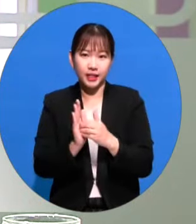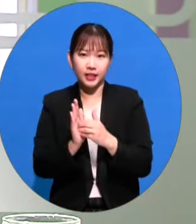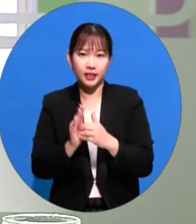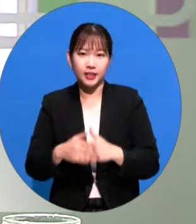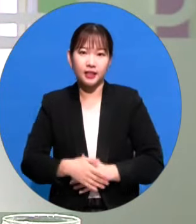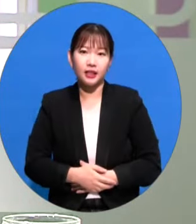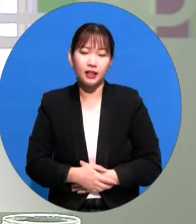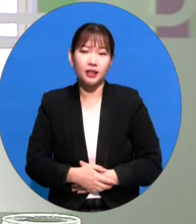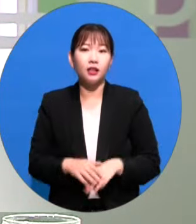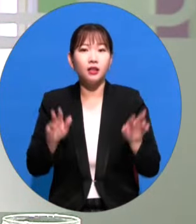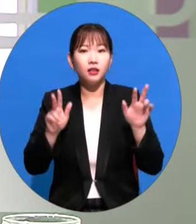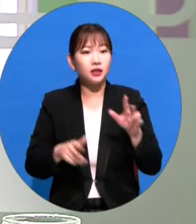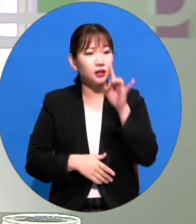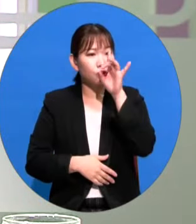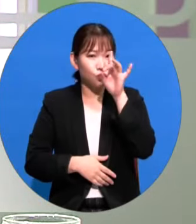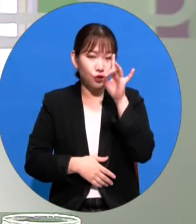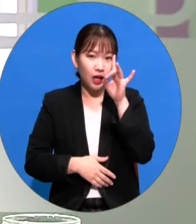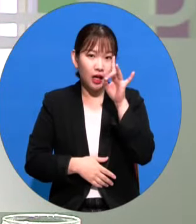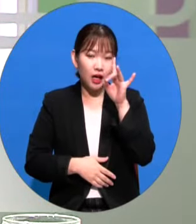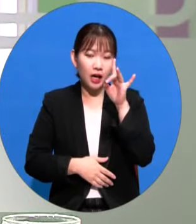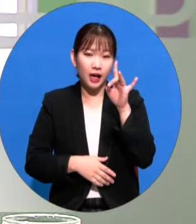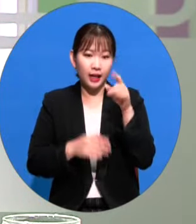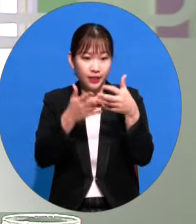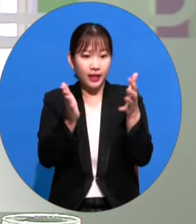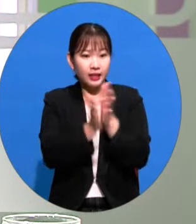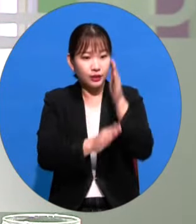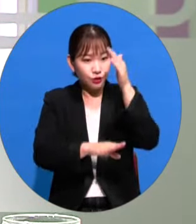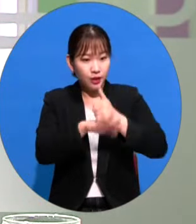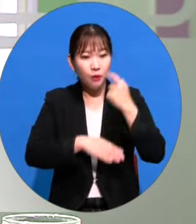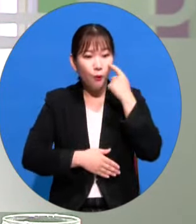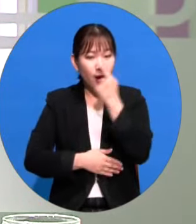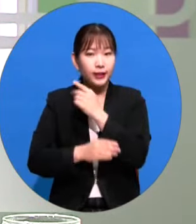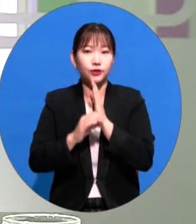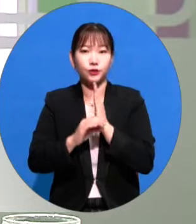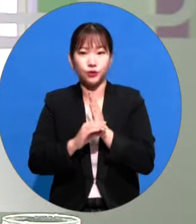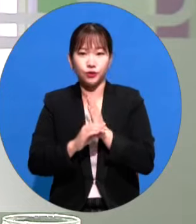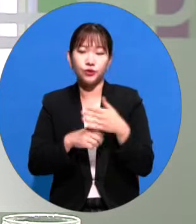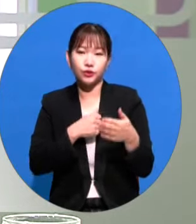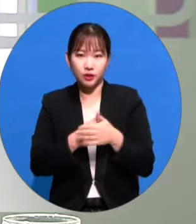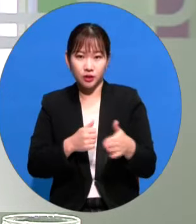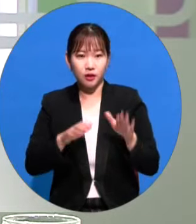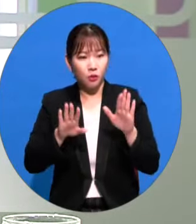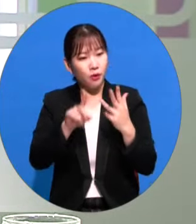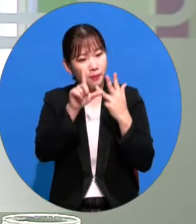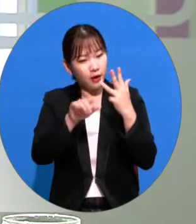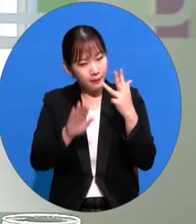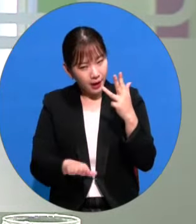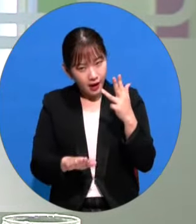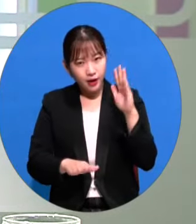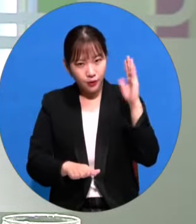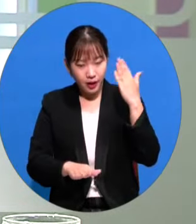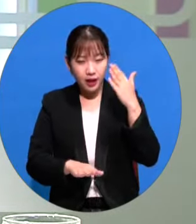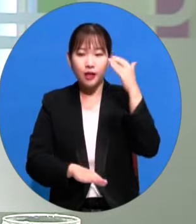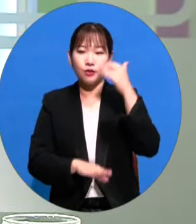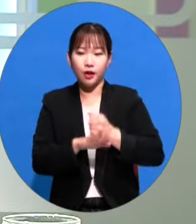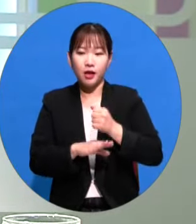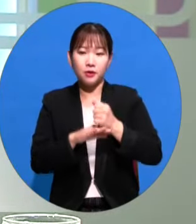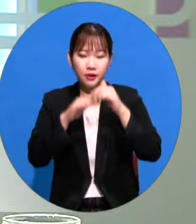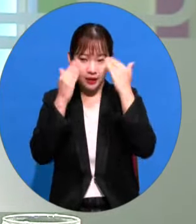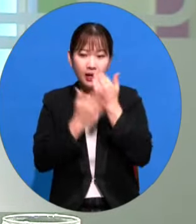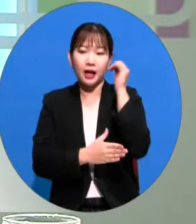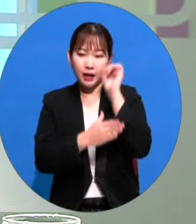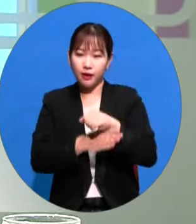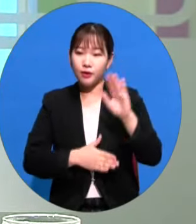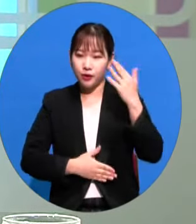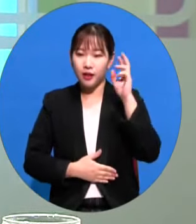상태고요. 현재 중앙종목단체의 최종 확인 절차가 진행되고 있어서 올 8월 말까지는 최종적으로